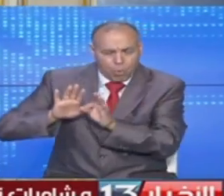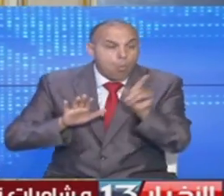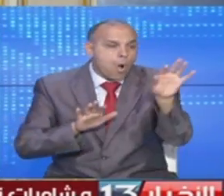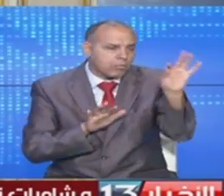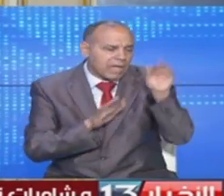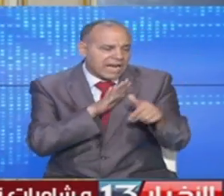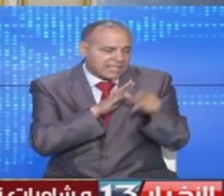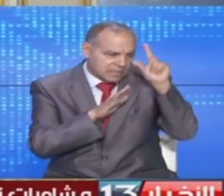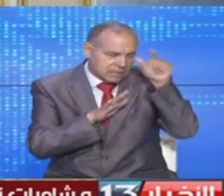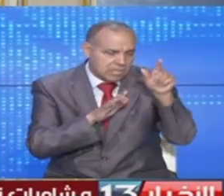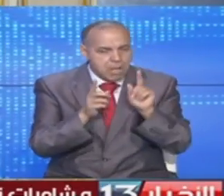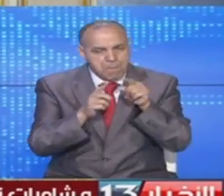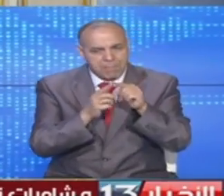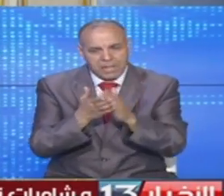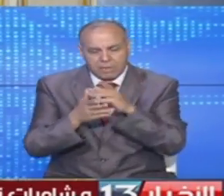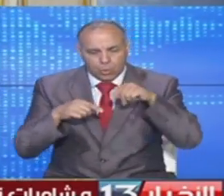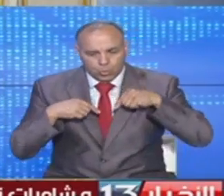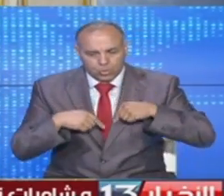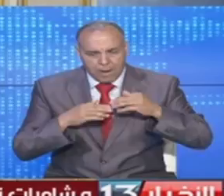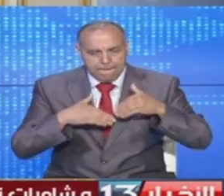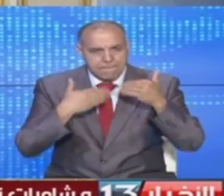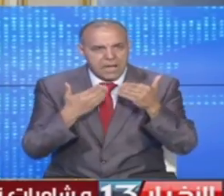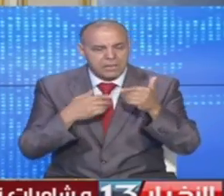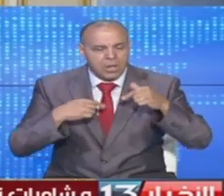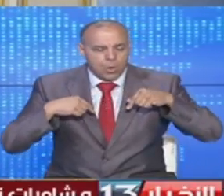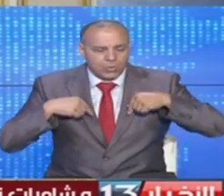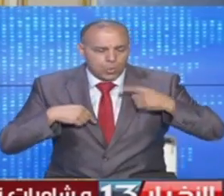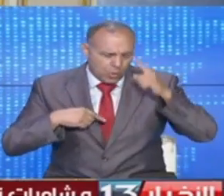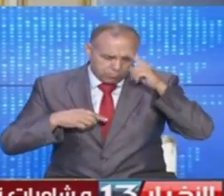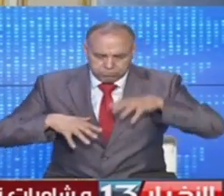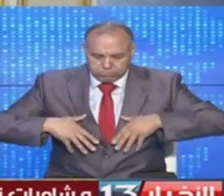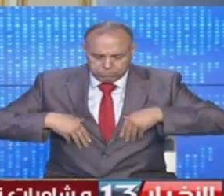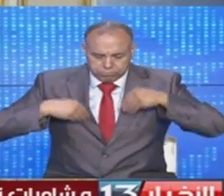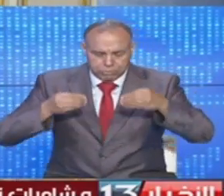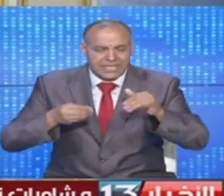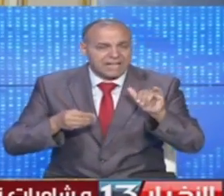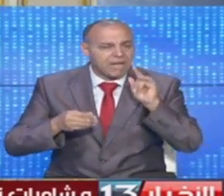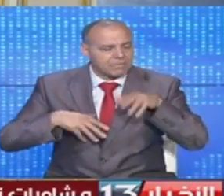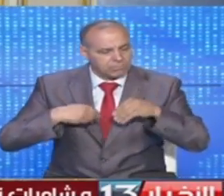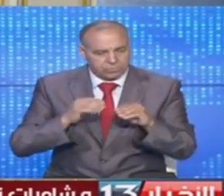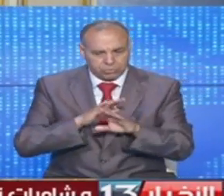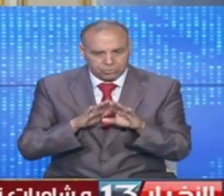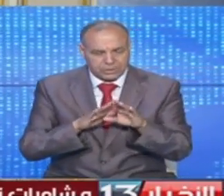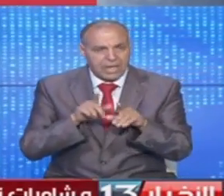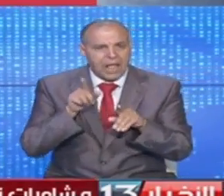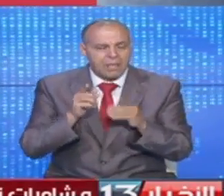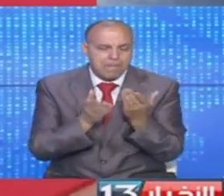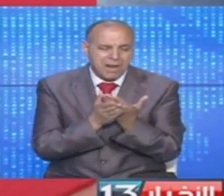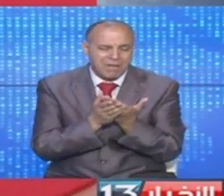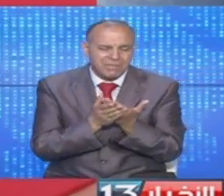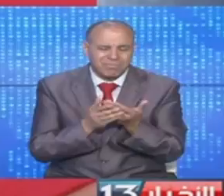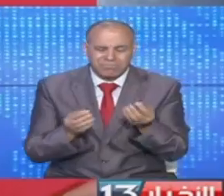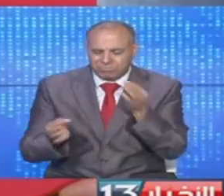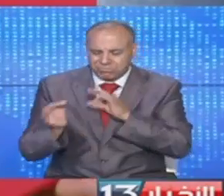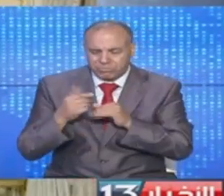البرلمانية، كلفه بمهمة تشكيل الحكومة بعد أن قدم رئيس الحكومة السابق إياس الفخفاخ استقالته على خلفية ملف شبهة